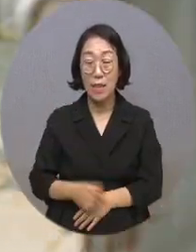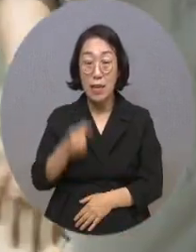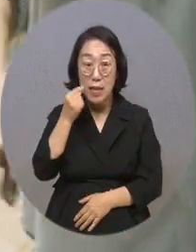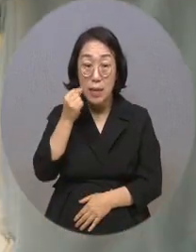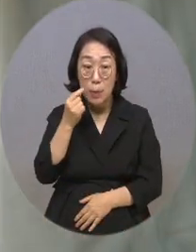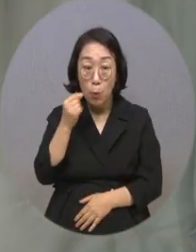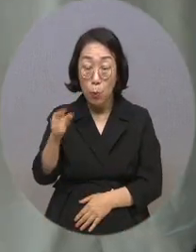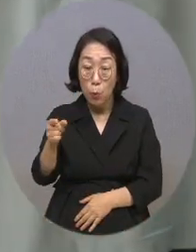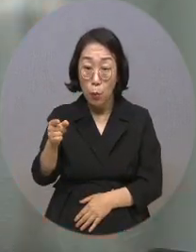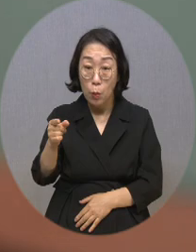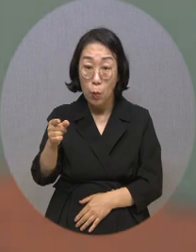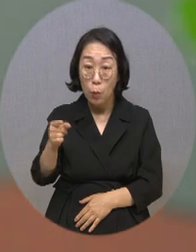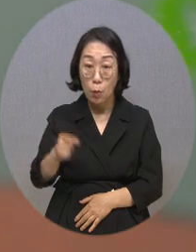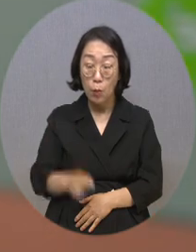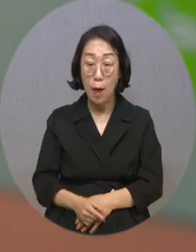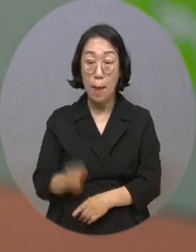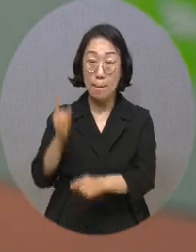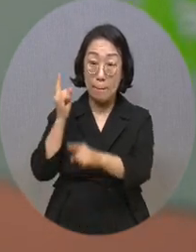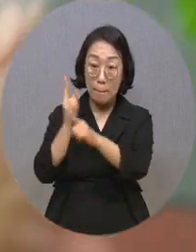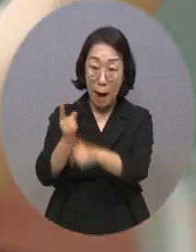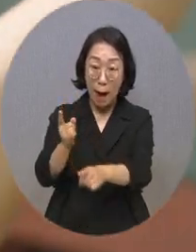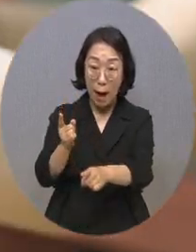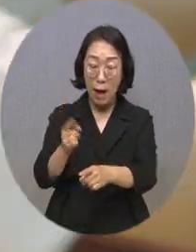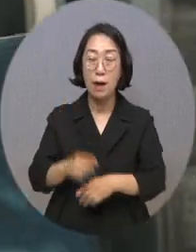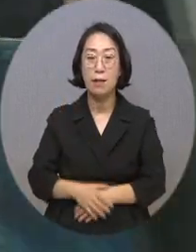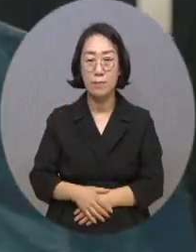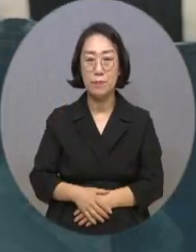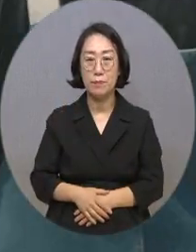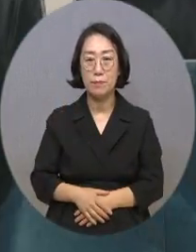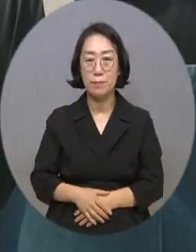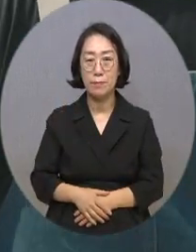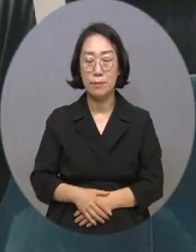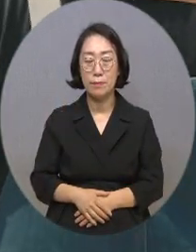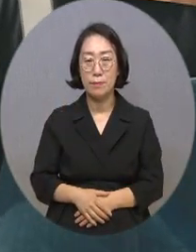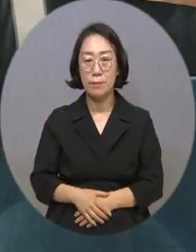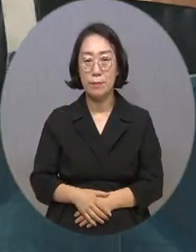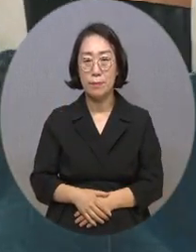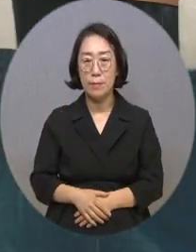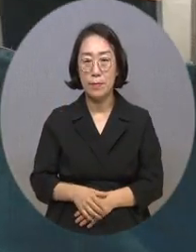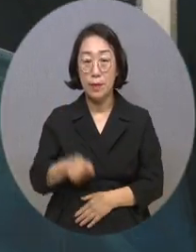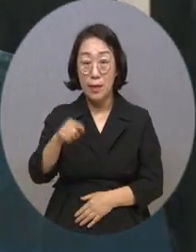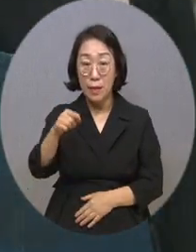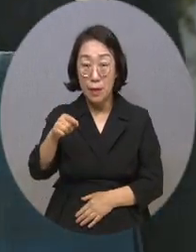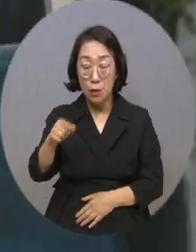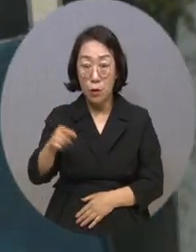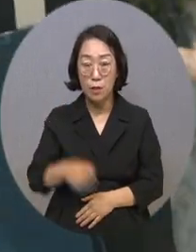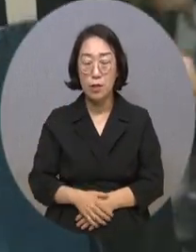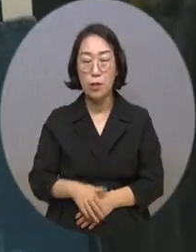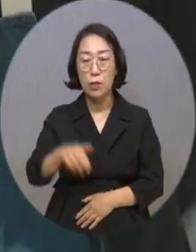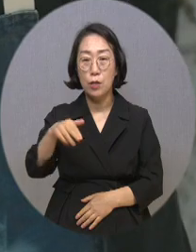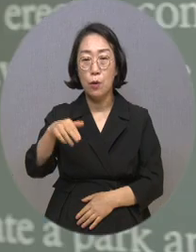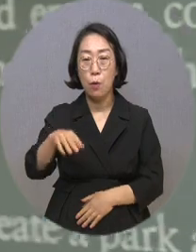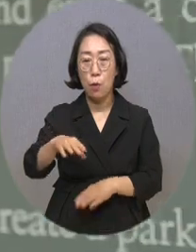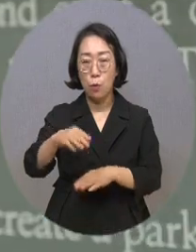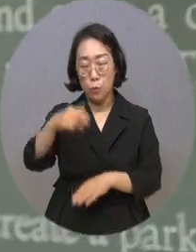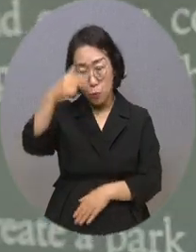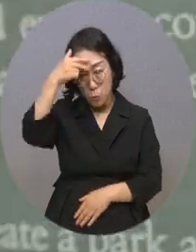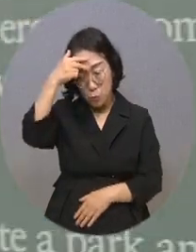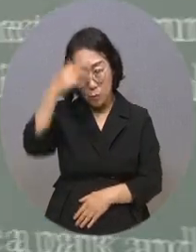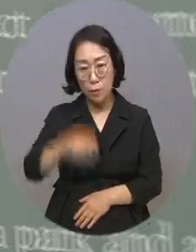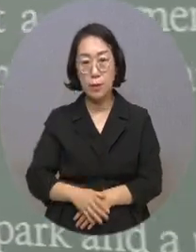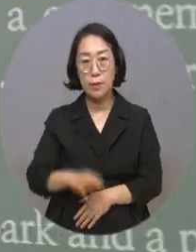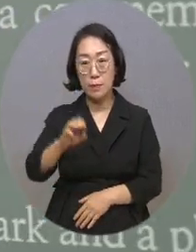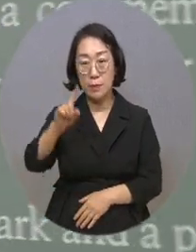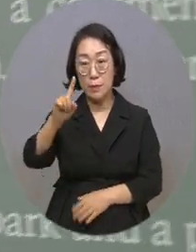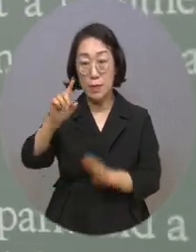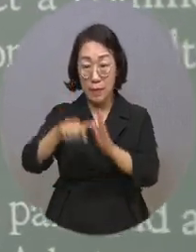일본을 끝냈다는 거죠? 저 외군. 이게 제가 해드릴게요. 남해 관음포 이충무공 유적은 선조 31년에 만들어졌다. 노량해전에서